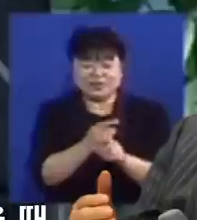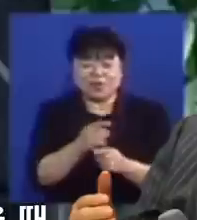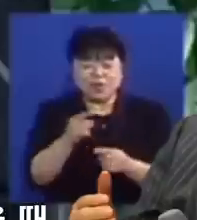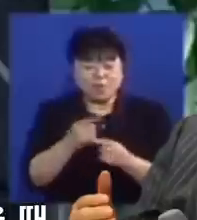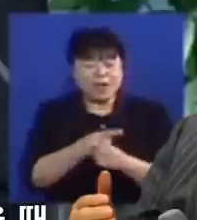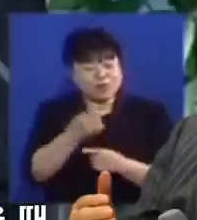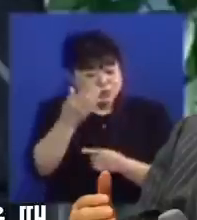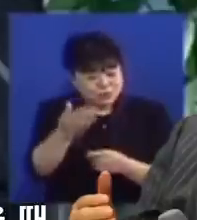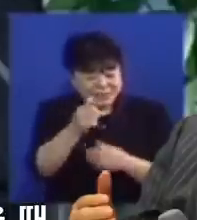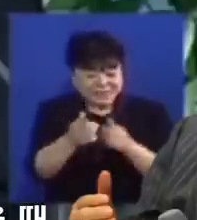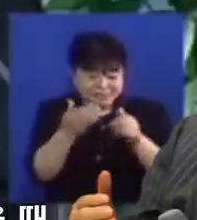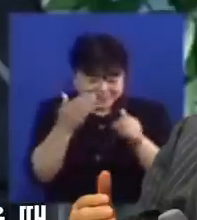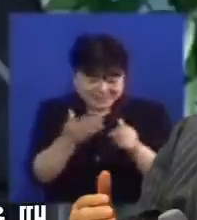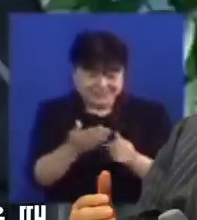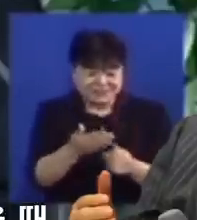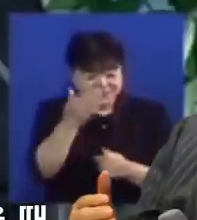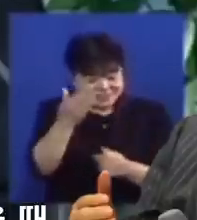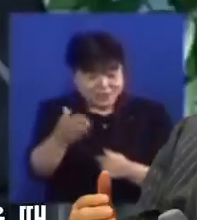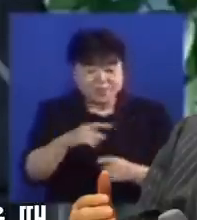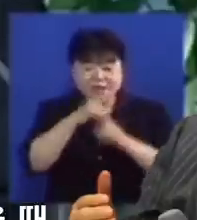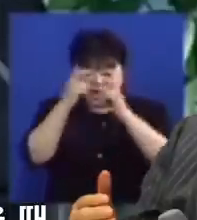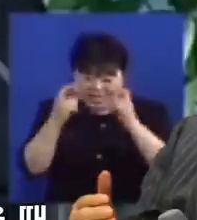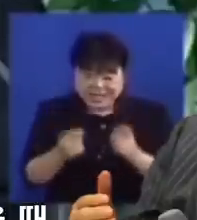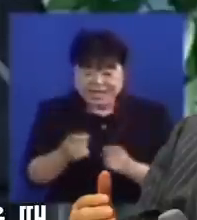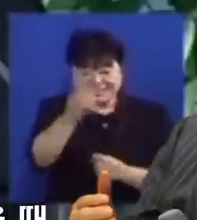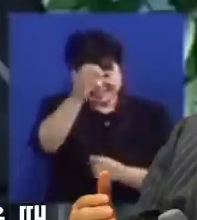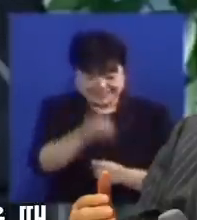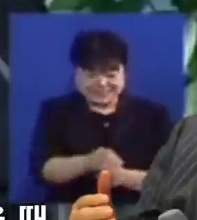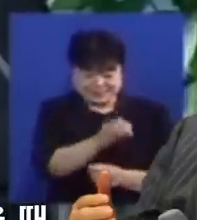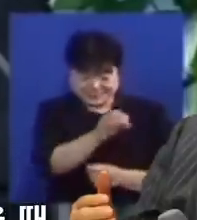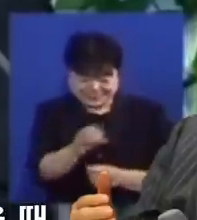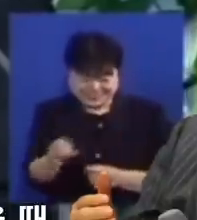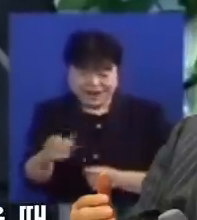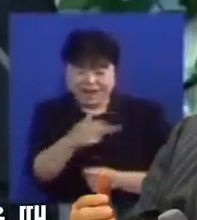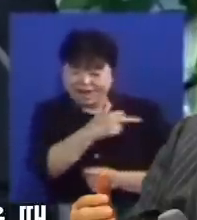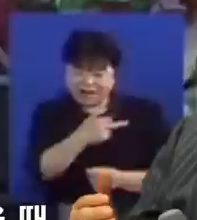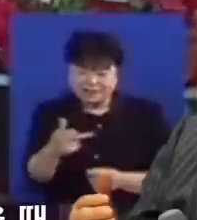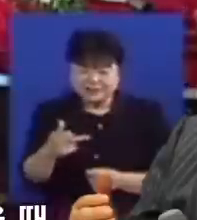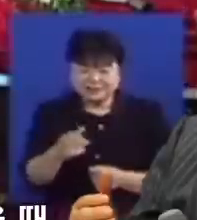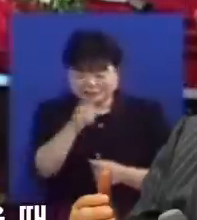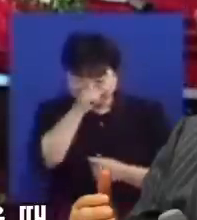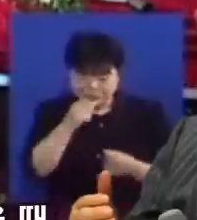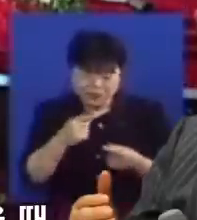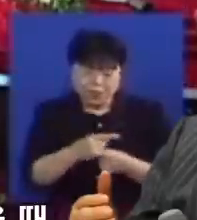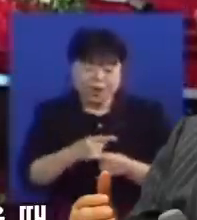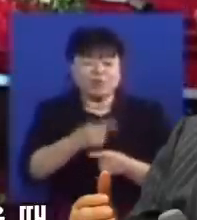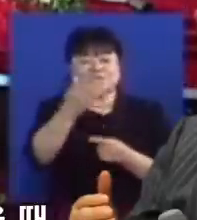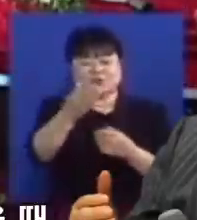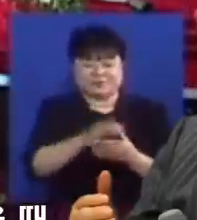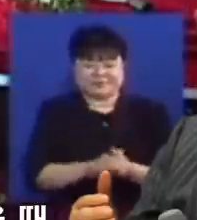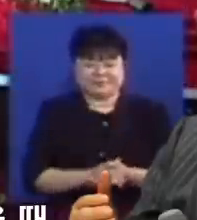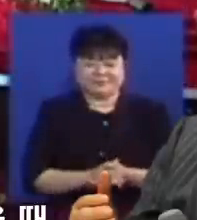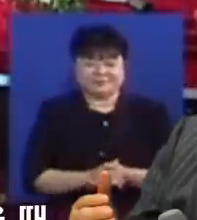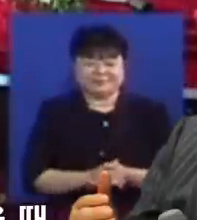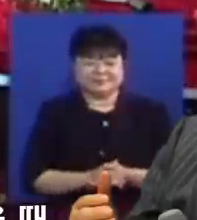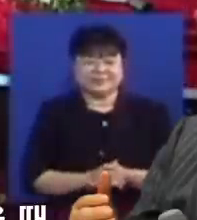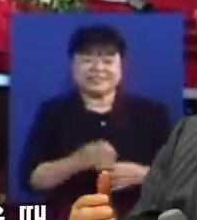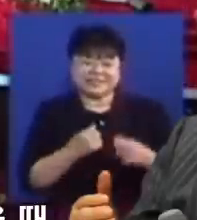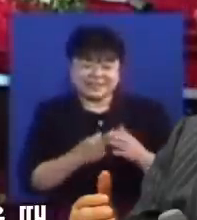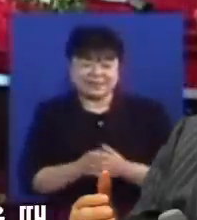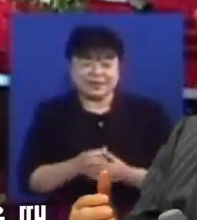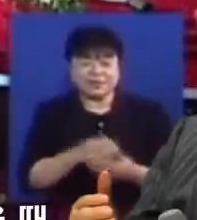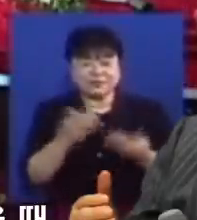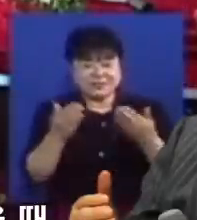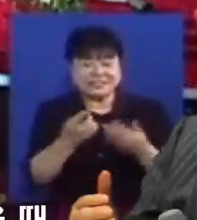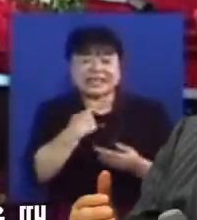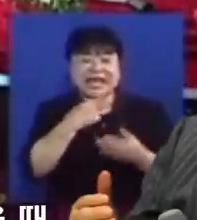바꾸신 것처럼 하나님도 여러분 개인의 십자가를 큰 선으로 바꾸어 주시는 것입니다. 그러므로 모든